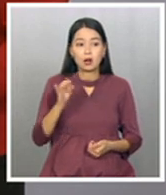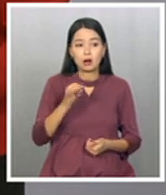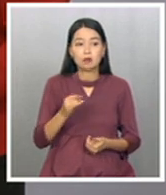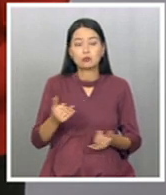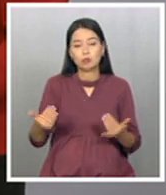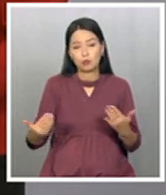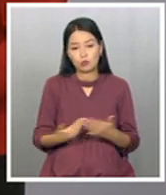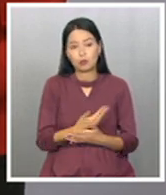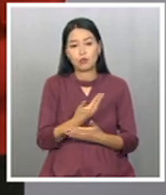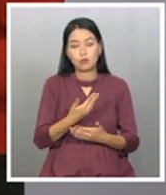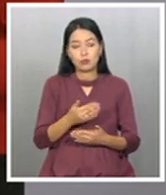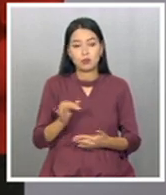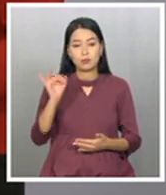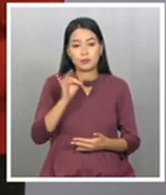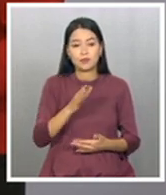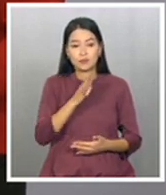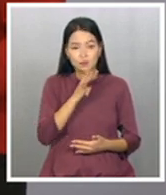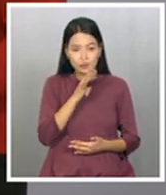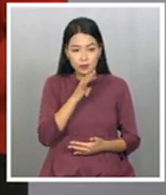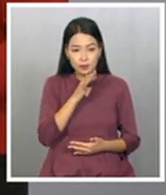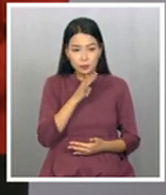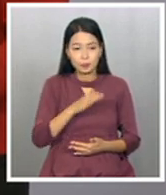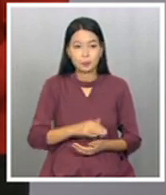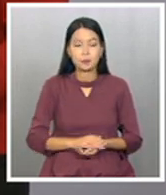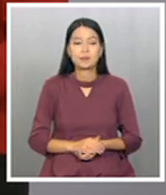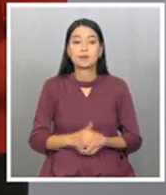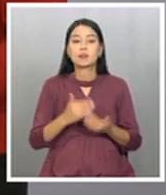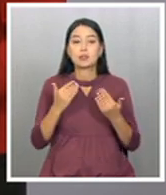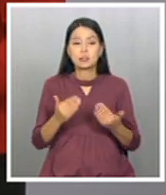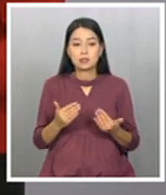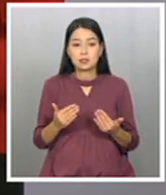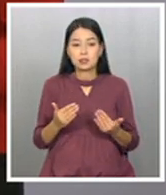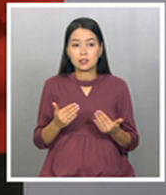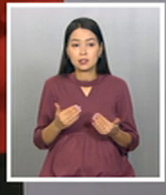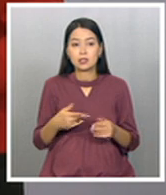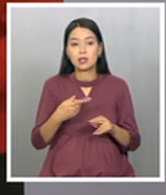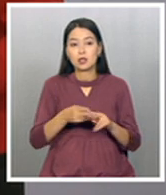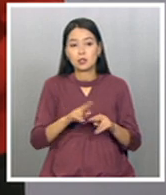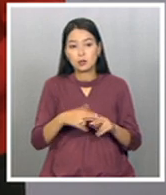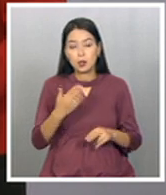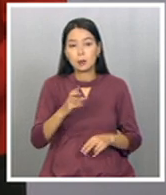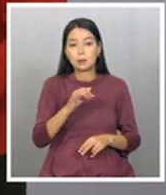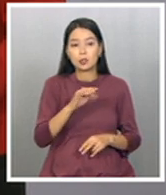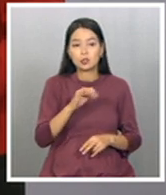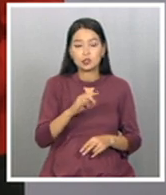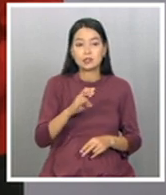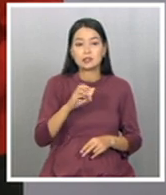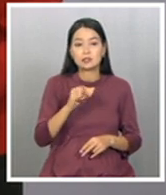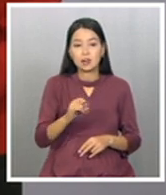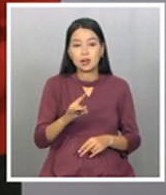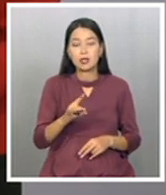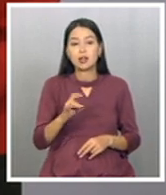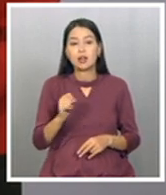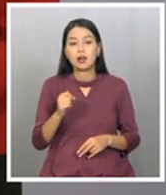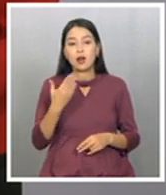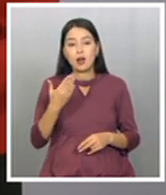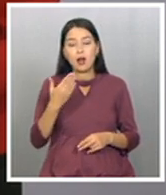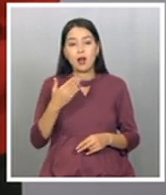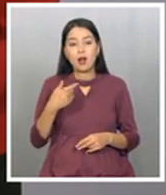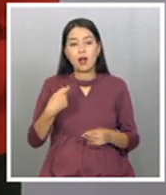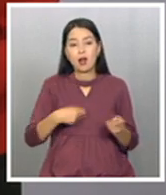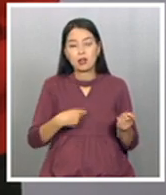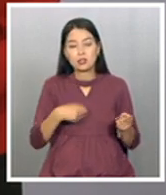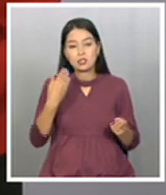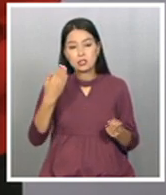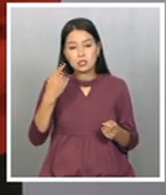ғасыры. Мінекей оқушылар, сіздер Біржан Сара айтысының идеясын қазақ әдебиетіндегі,